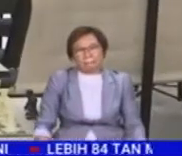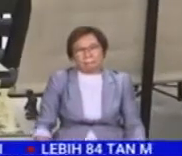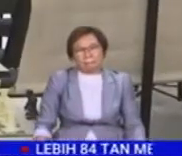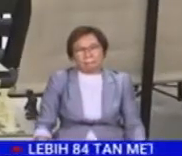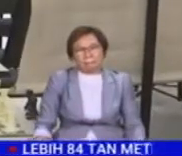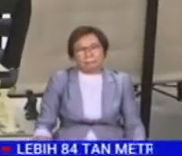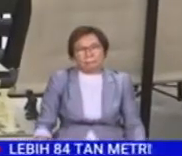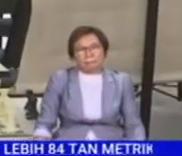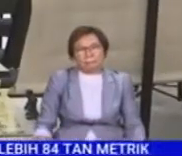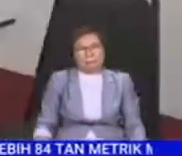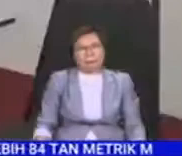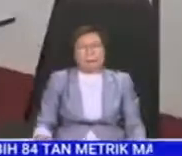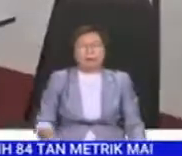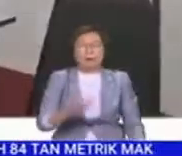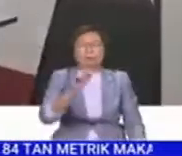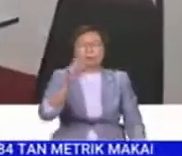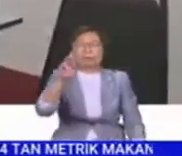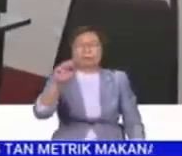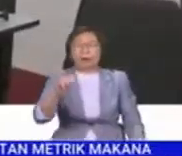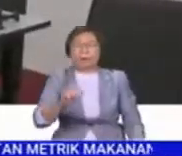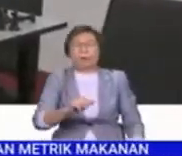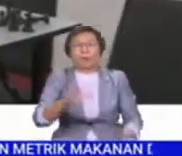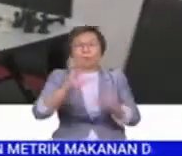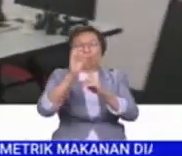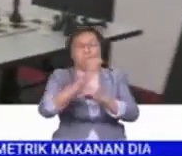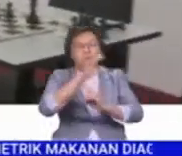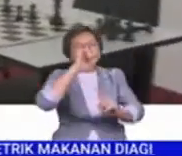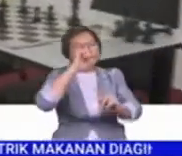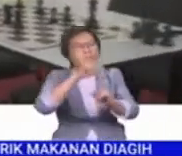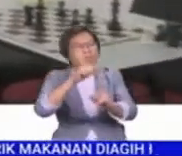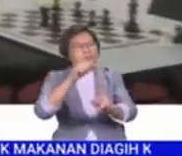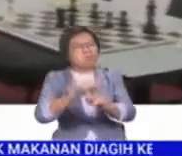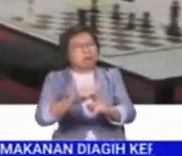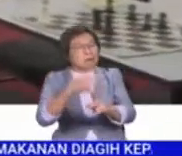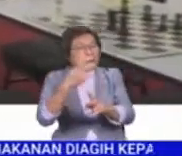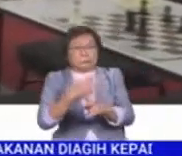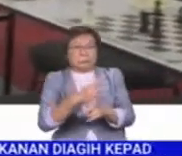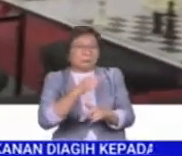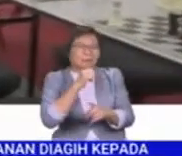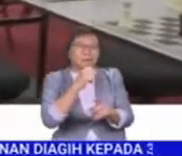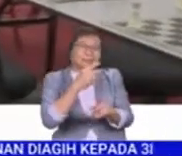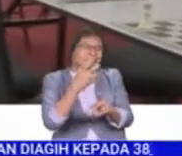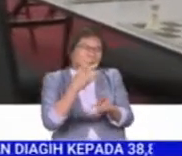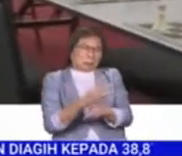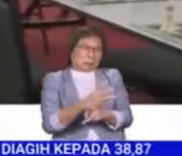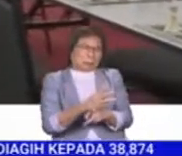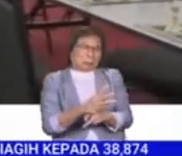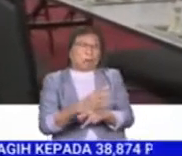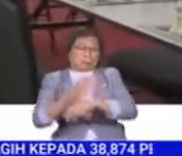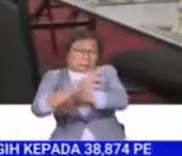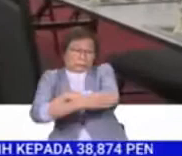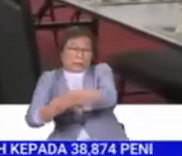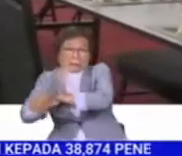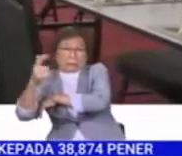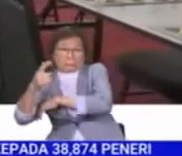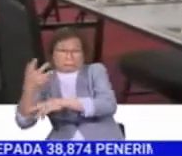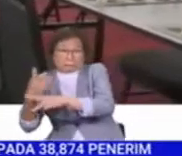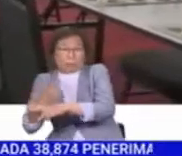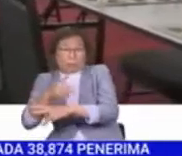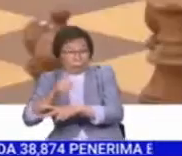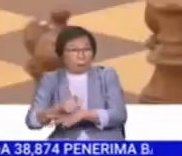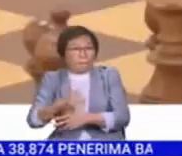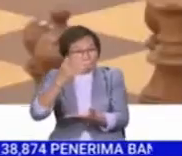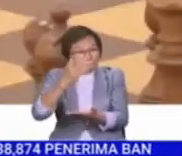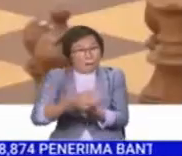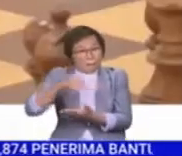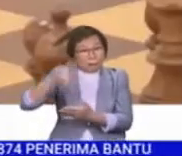Namun Suman menegaskan budaya penipuan ini masih tidak seteruk di beberapa negara. Bagaimanapun, ia perlu segera